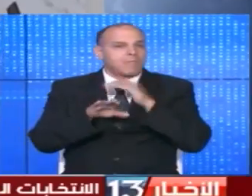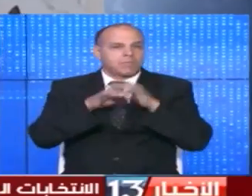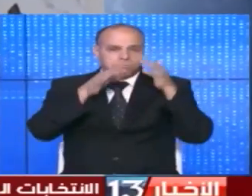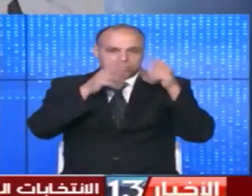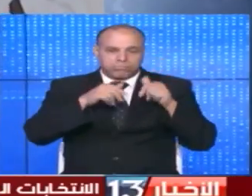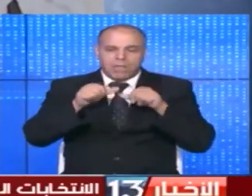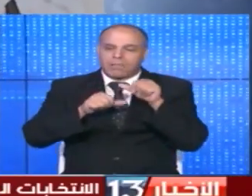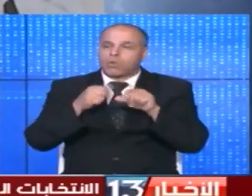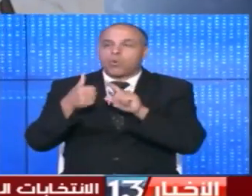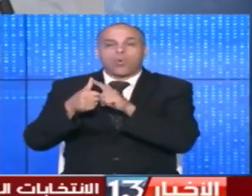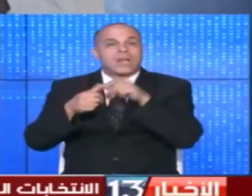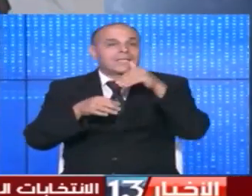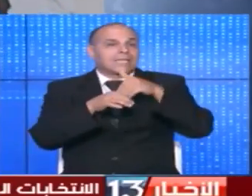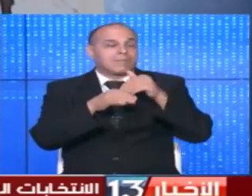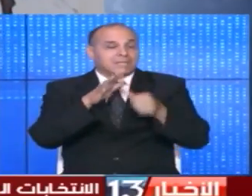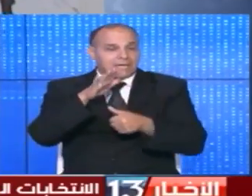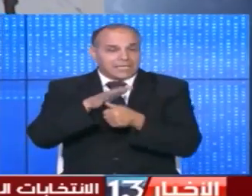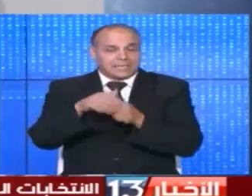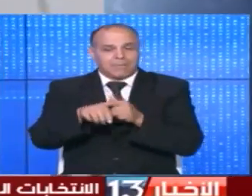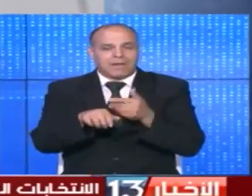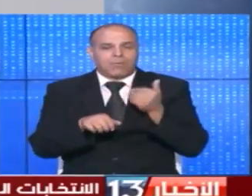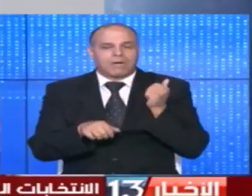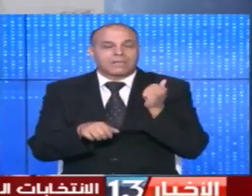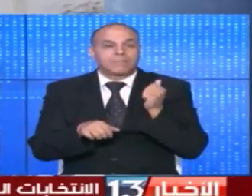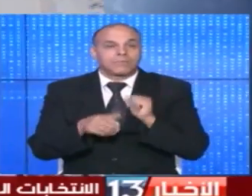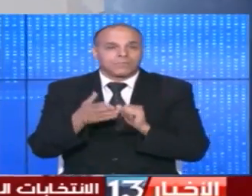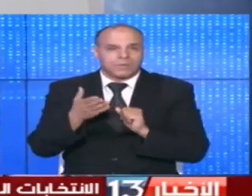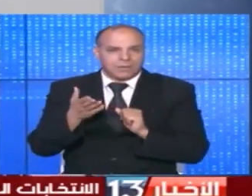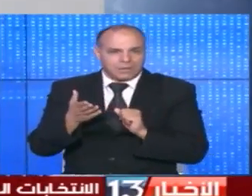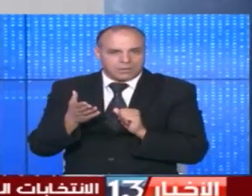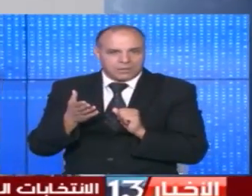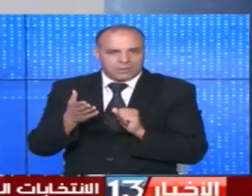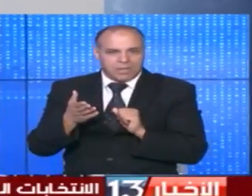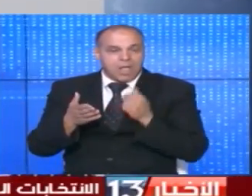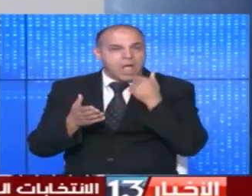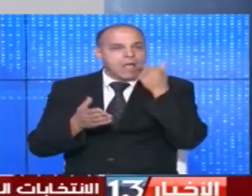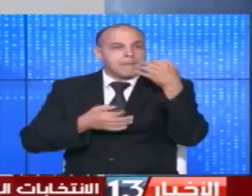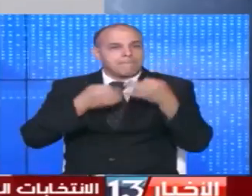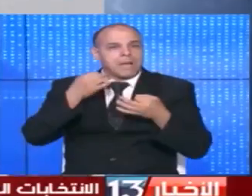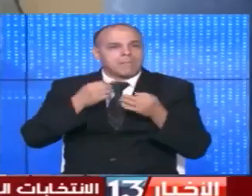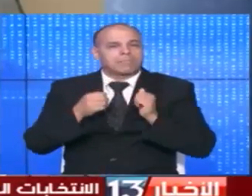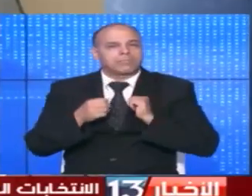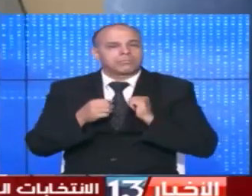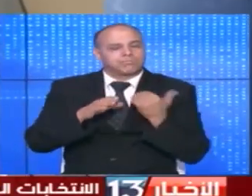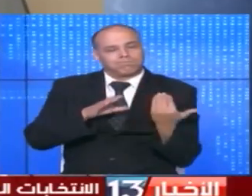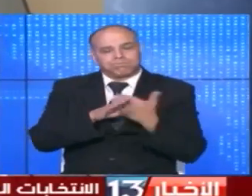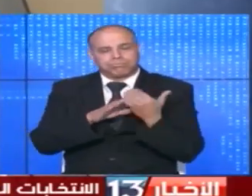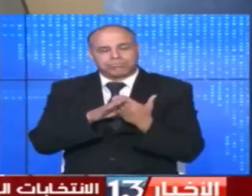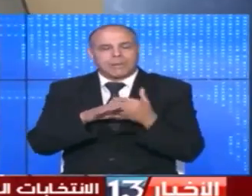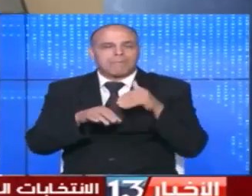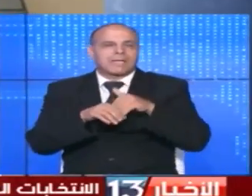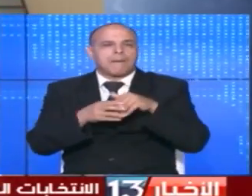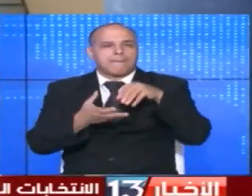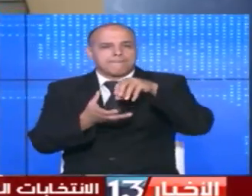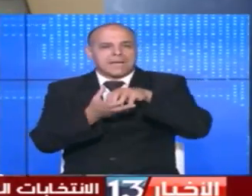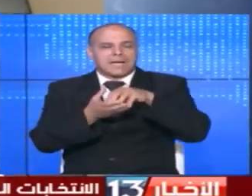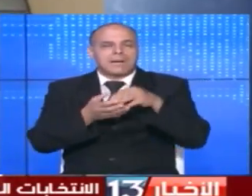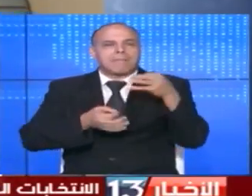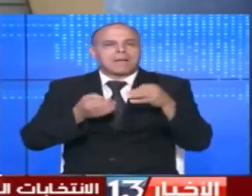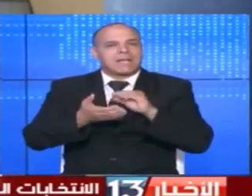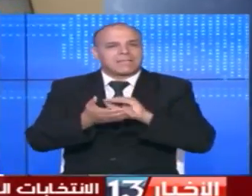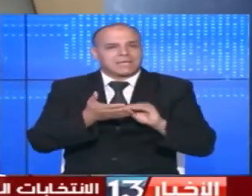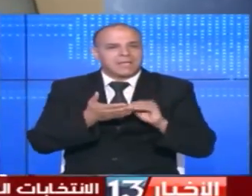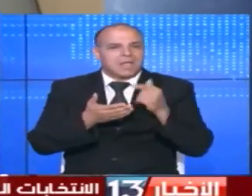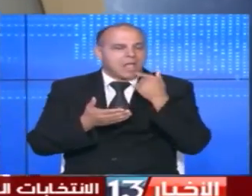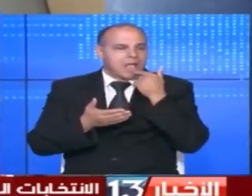الدور الاول للانتخابات الرئاسيه السابقه او انها وكان المكتب الخاص بالطعون الانتخابيه بمقر المحكمه الاداريه قد